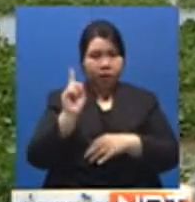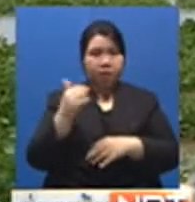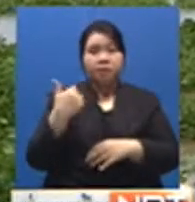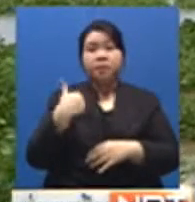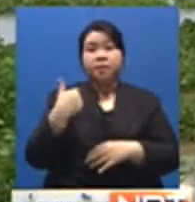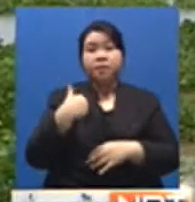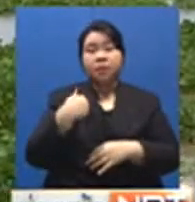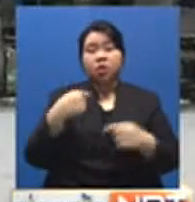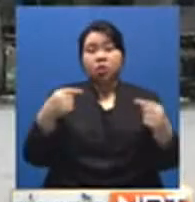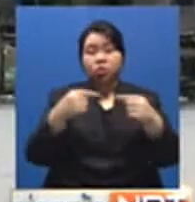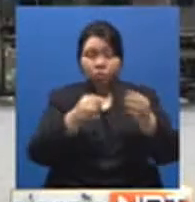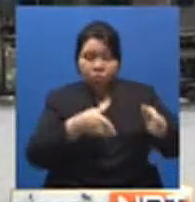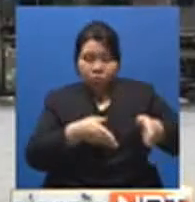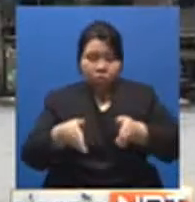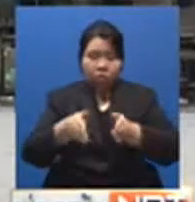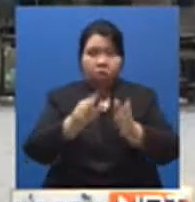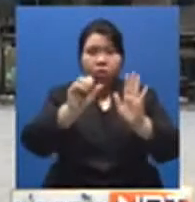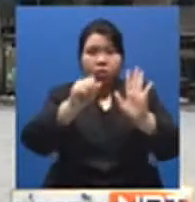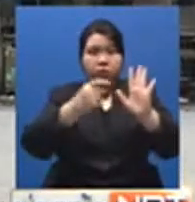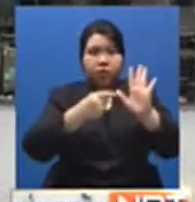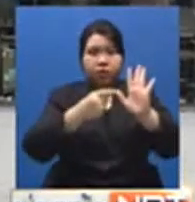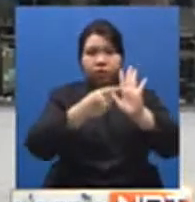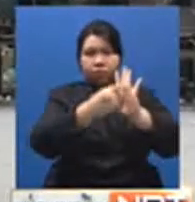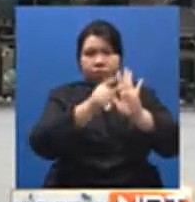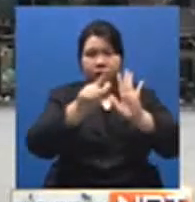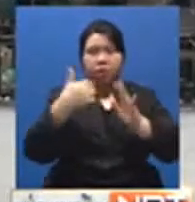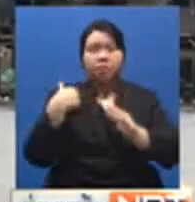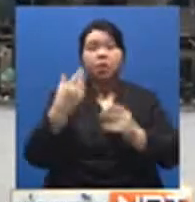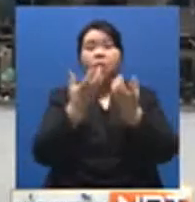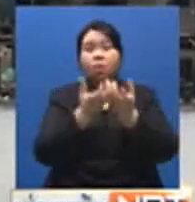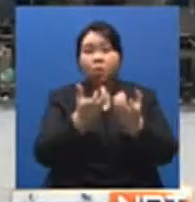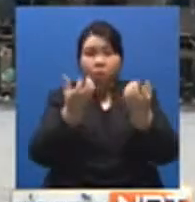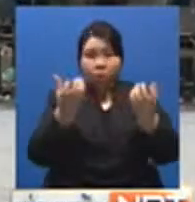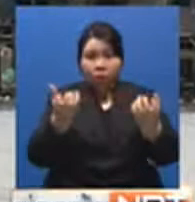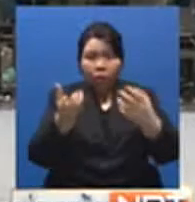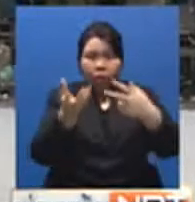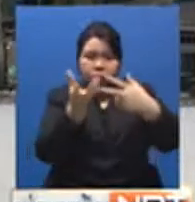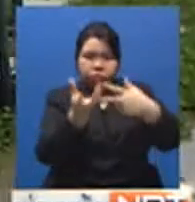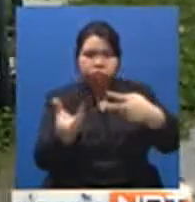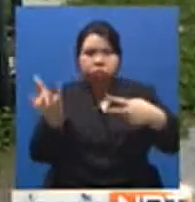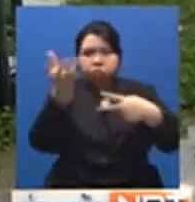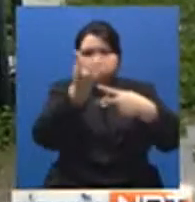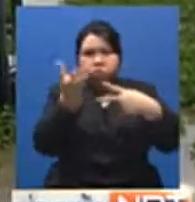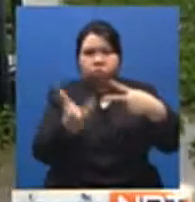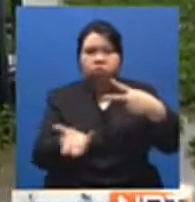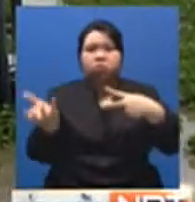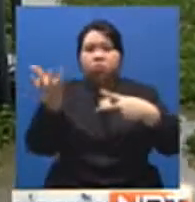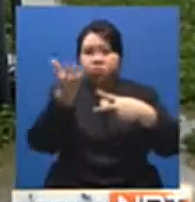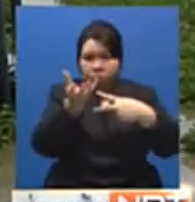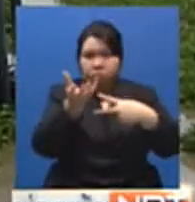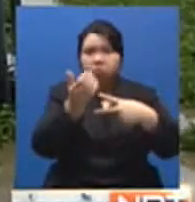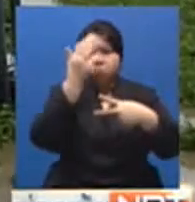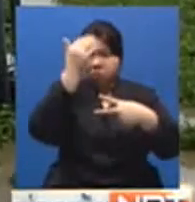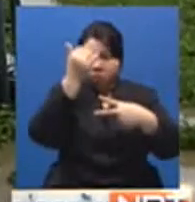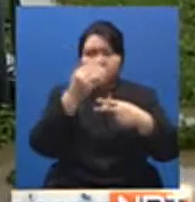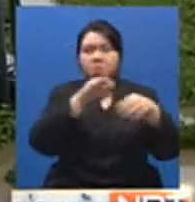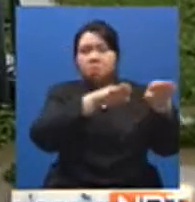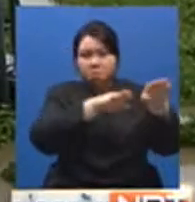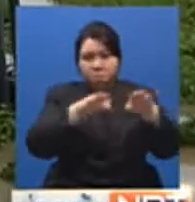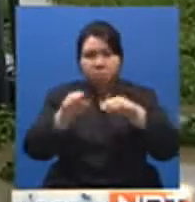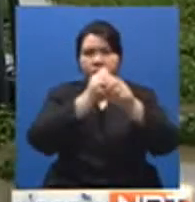ที่บริเวณปากคลองสำแลนะที่มีการเก็บข้าวของเอาไว้ขึ้นที่สูงค่ะเพื่อเป็นการเตรียมพร้อมเพื่อความปลอด